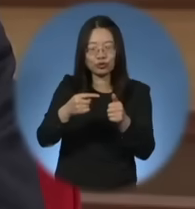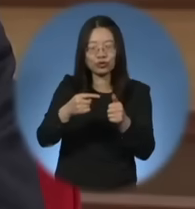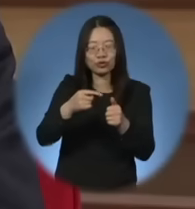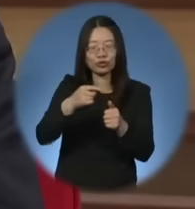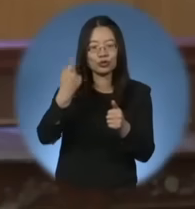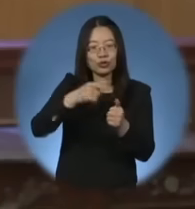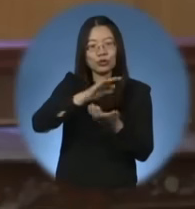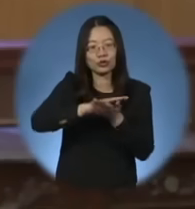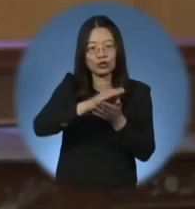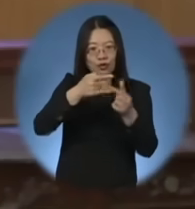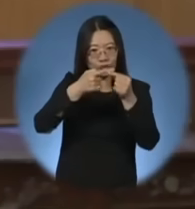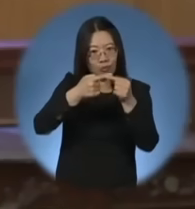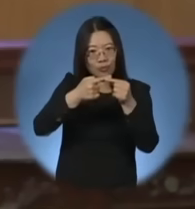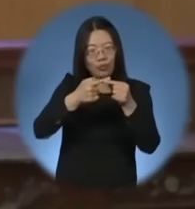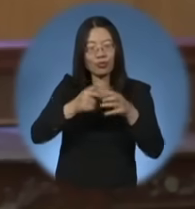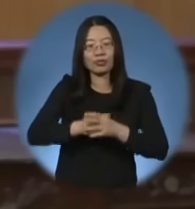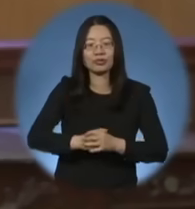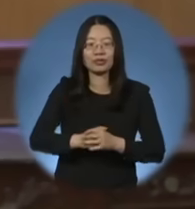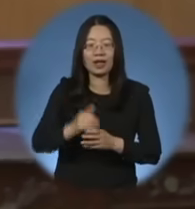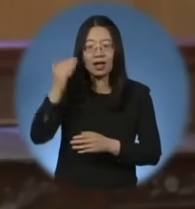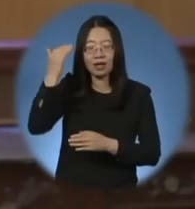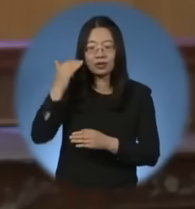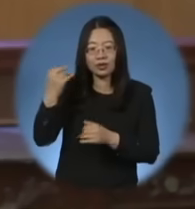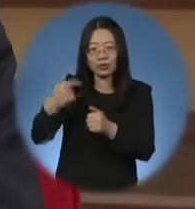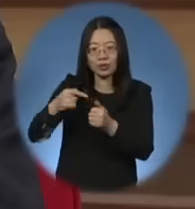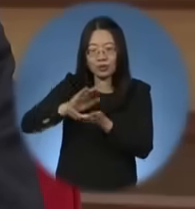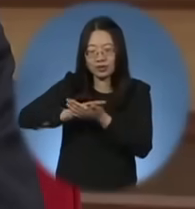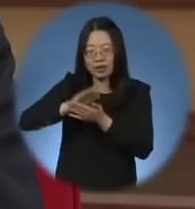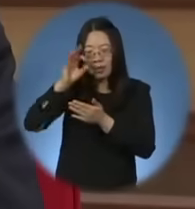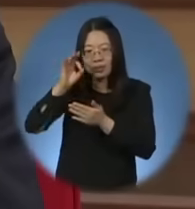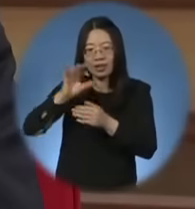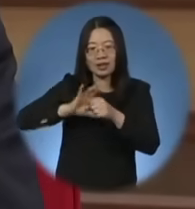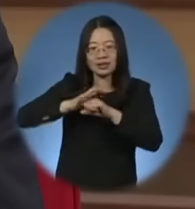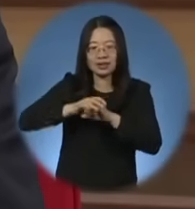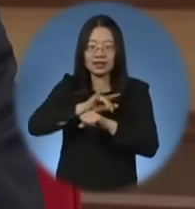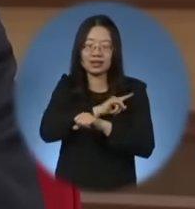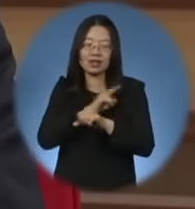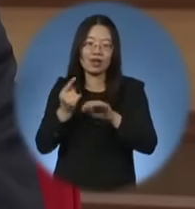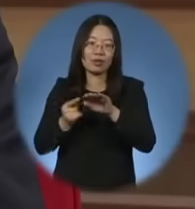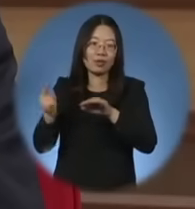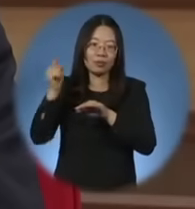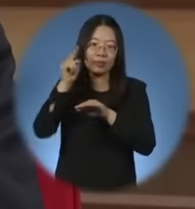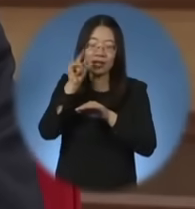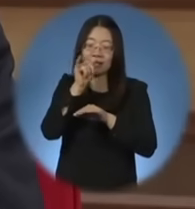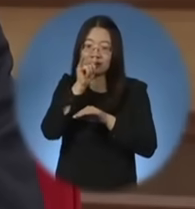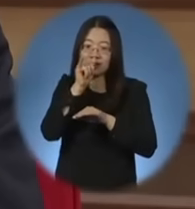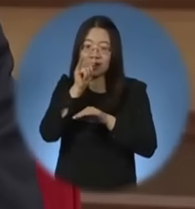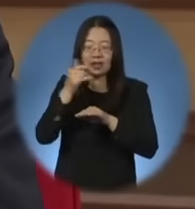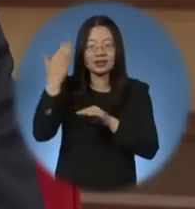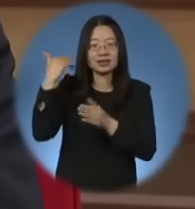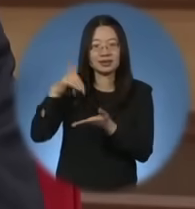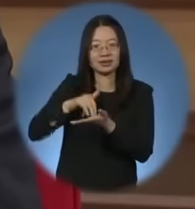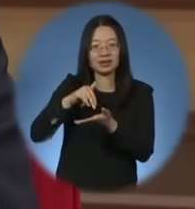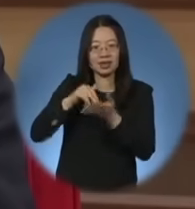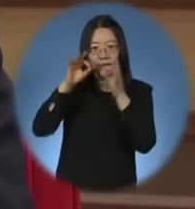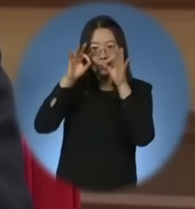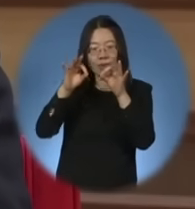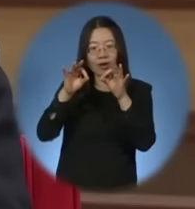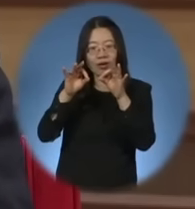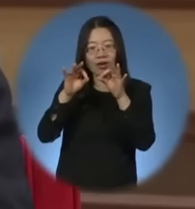번째 교육 높은 교육 한국의 교육이 세계에 제일 높잖아요 지금 그